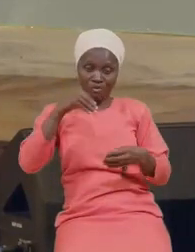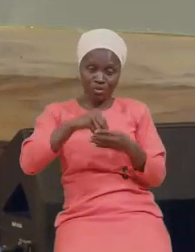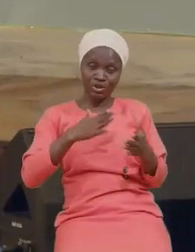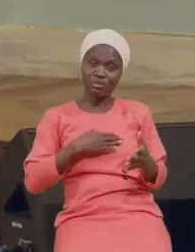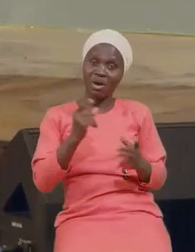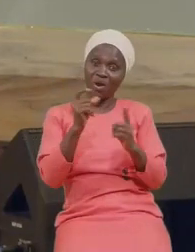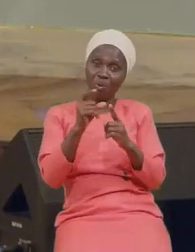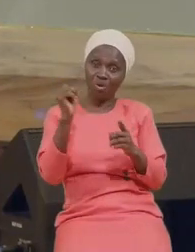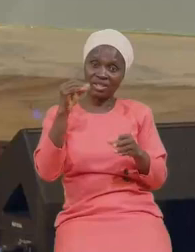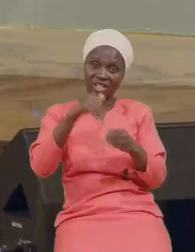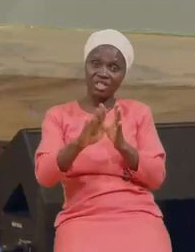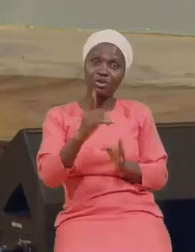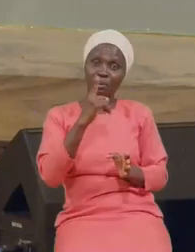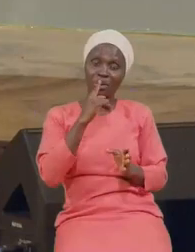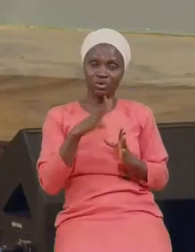bouche